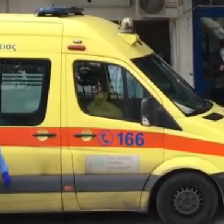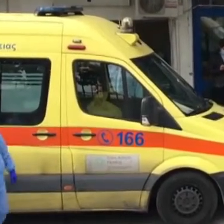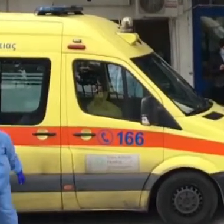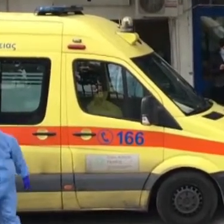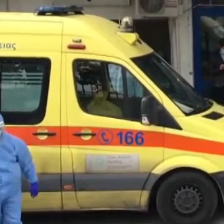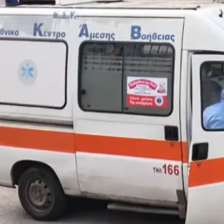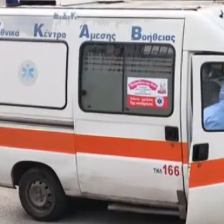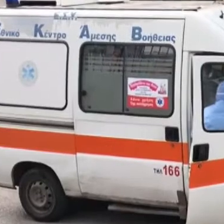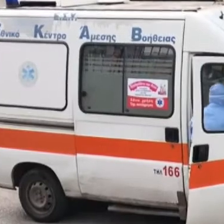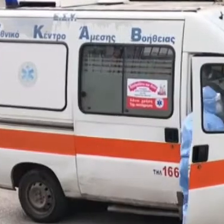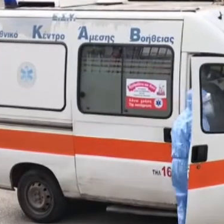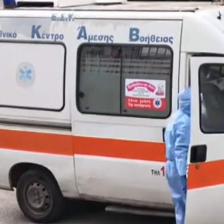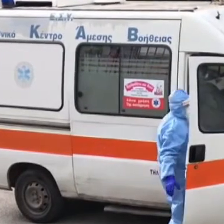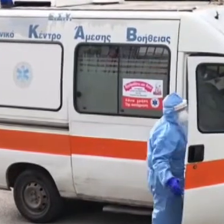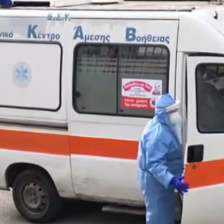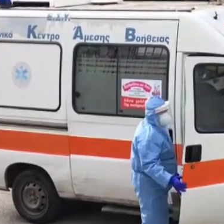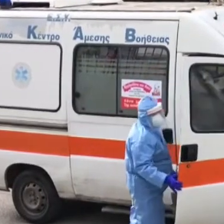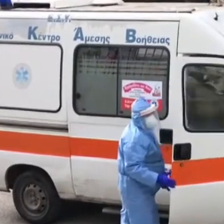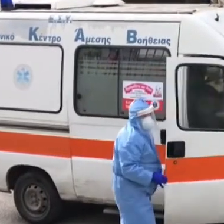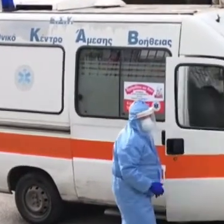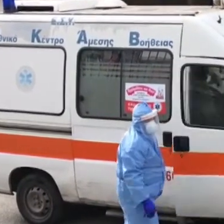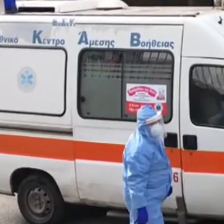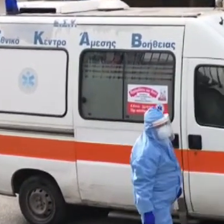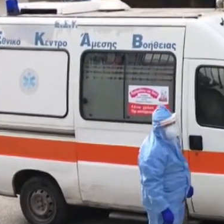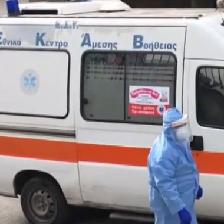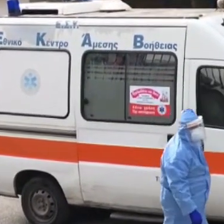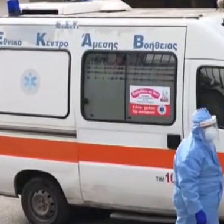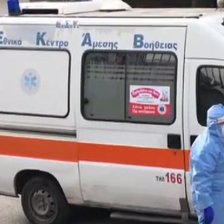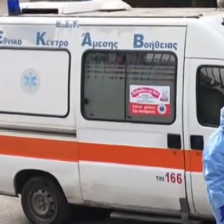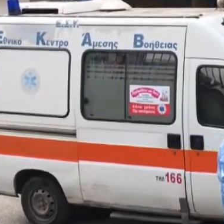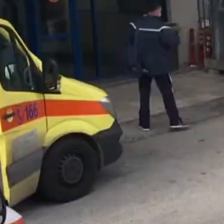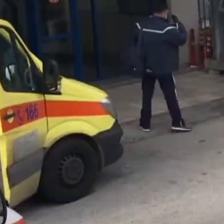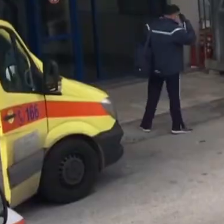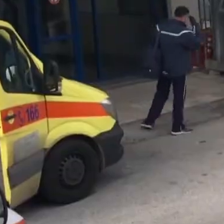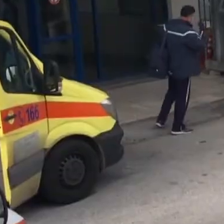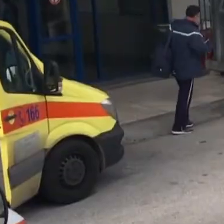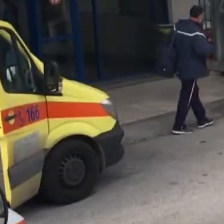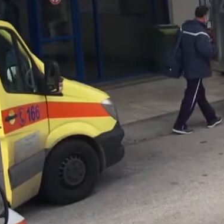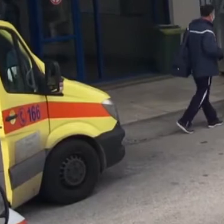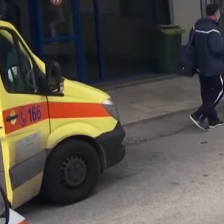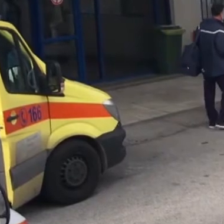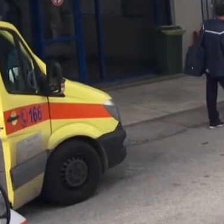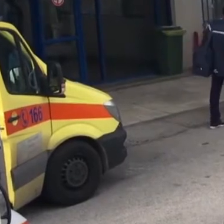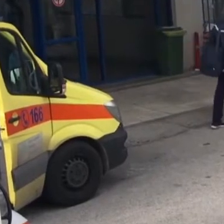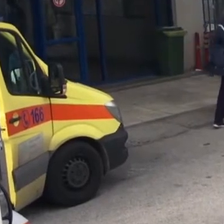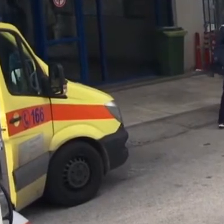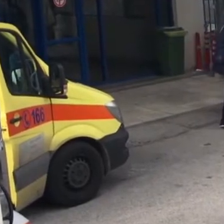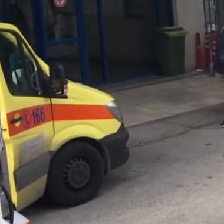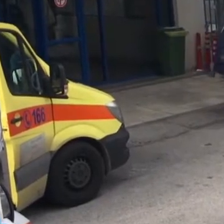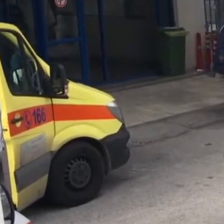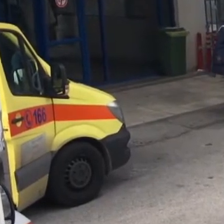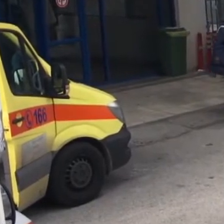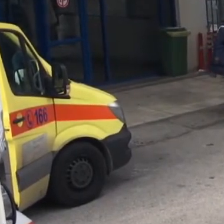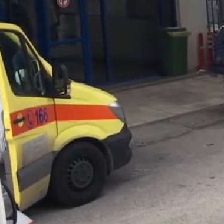1.883 και στην Αχαΐα 135, ενώ στη Λάρισα έχουμε αύξηση με 108 κρούσματα αντίστοιχα.